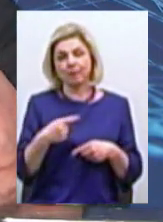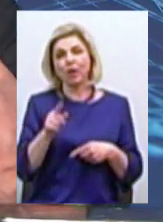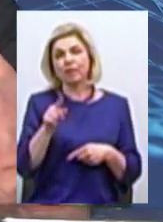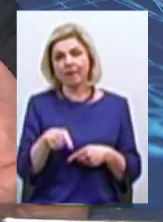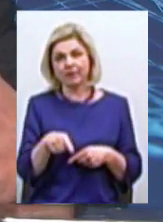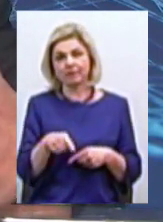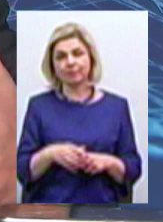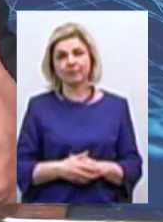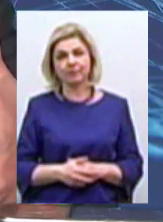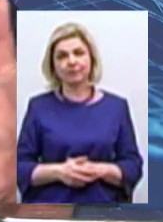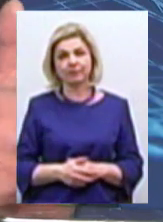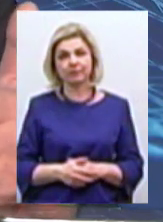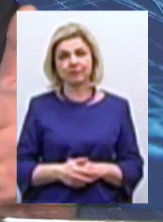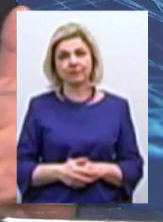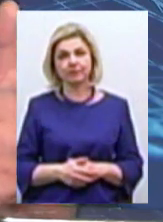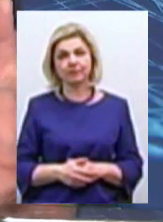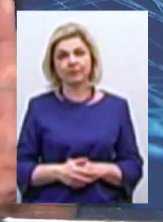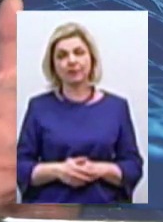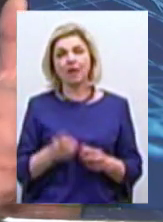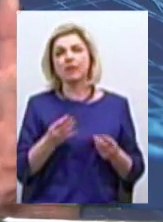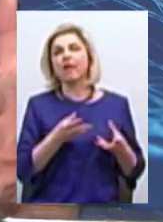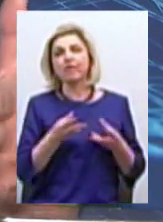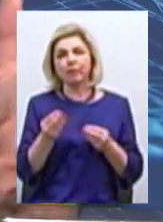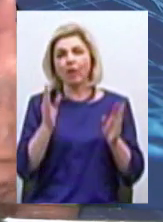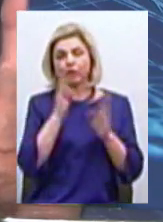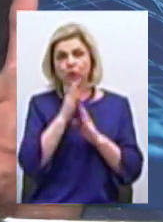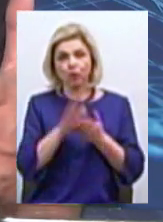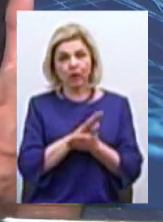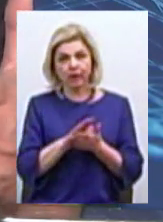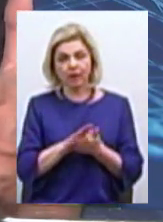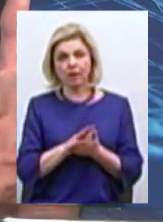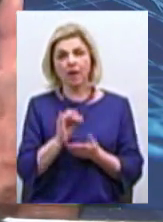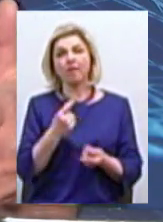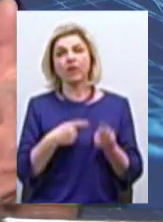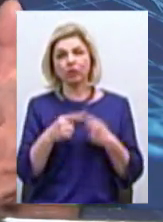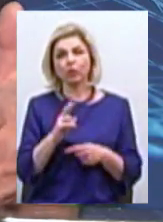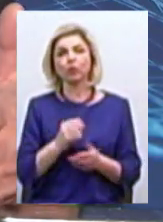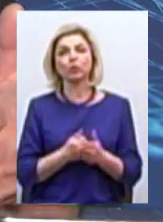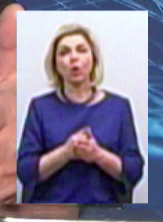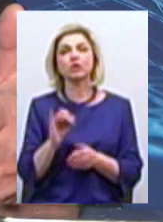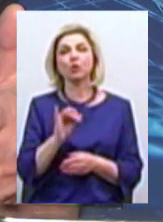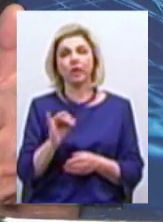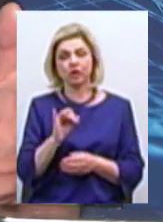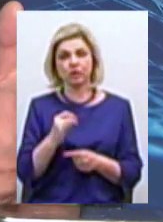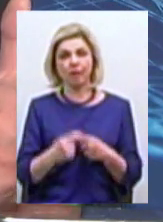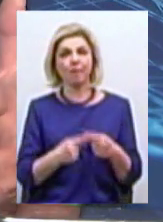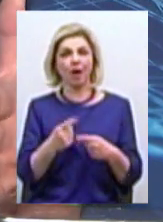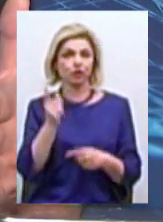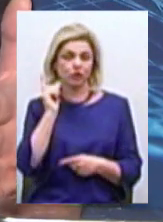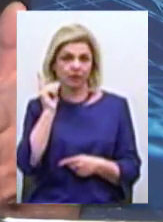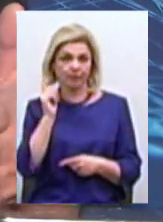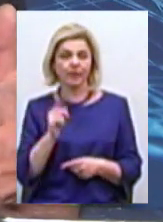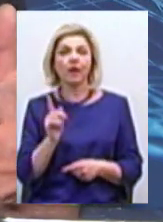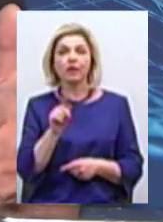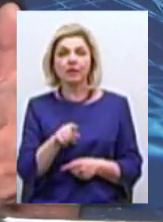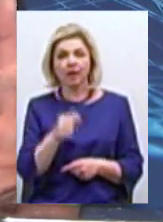з впливу на довкілля, ми повертаємось просто до історичної спадщини. До тих